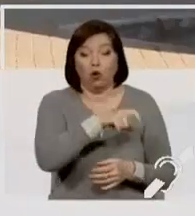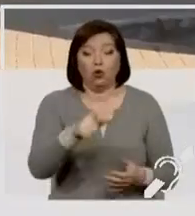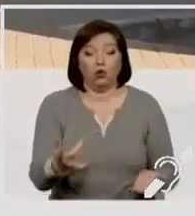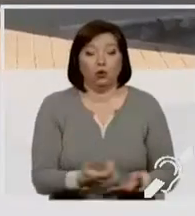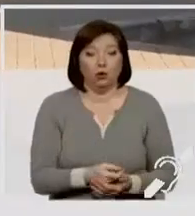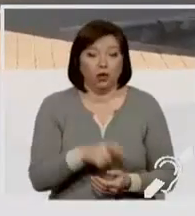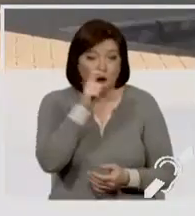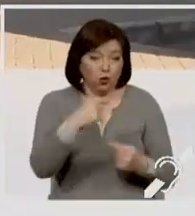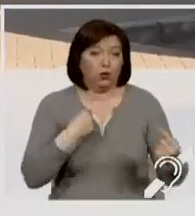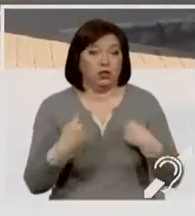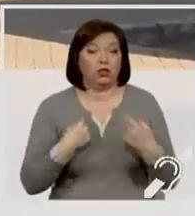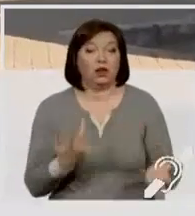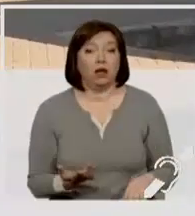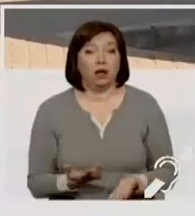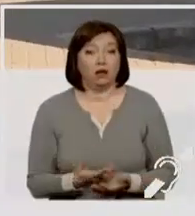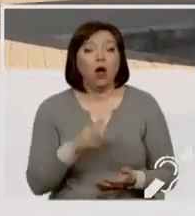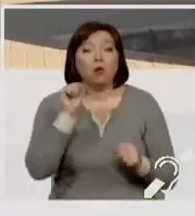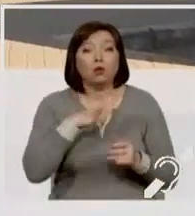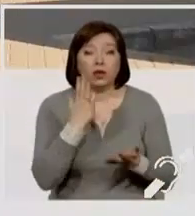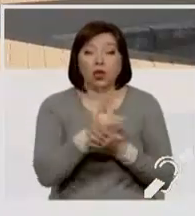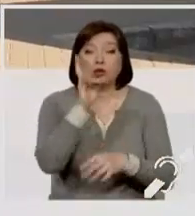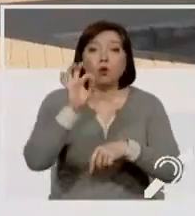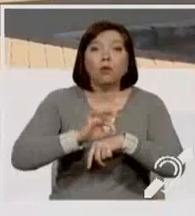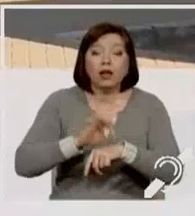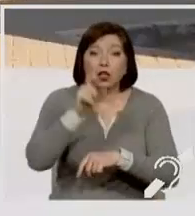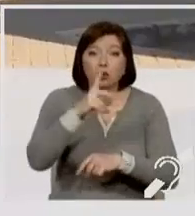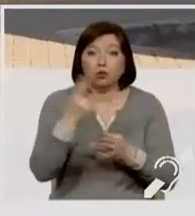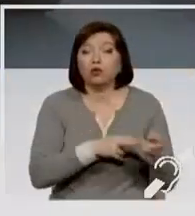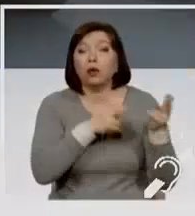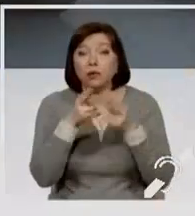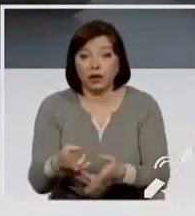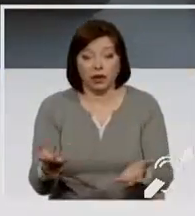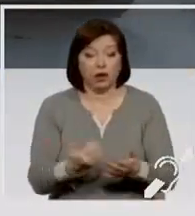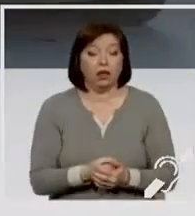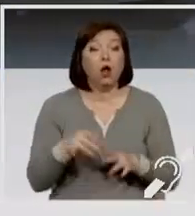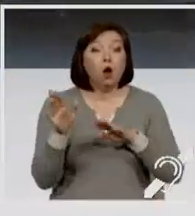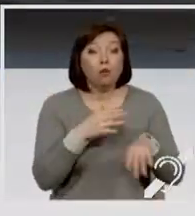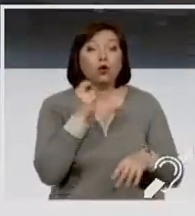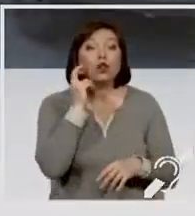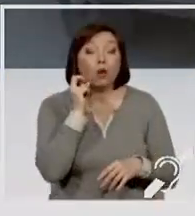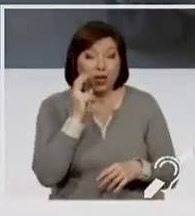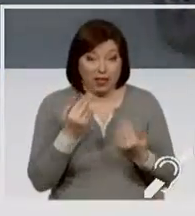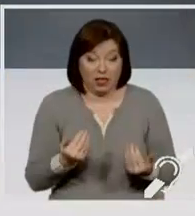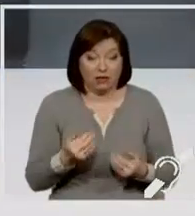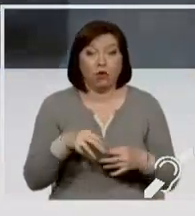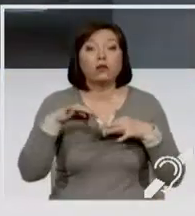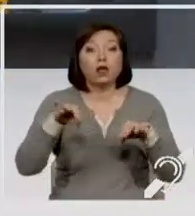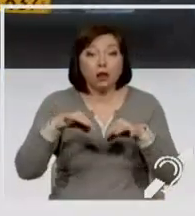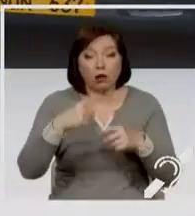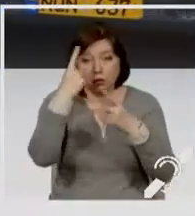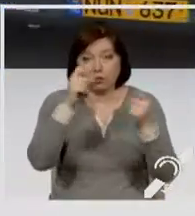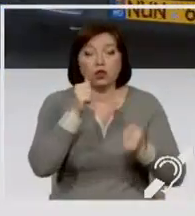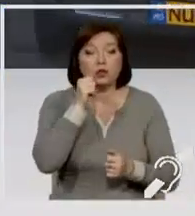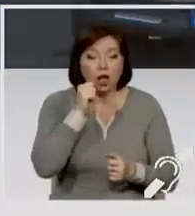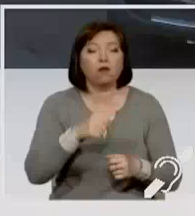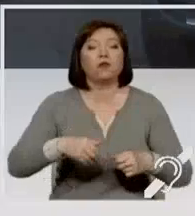oameni, suferă pasageri, suferă mulți bolnavi care trebuie să vină la Chișinău. În după amiaza zilei, transportatorii au anunțat că de